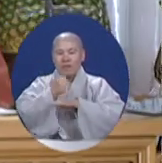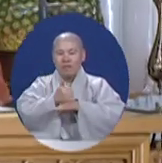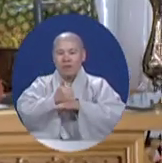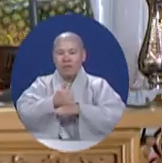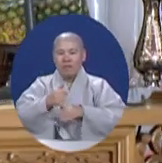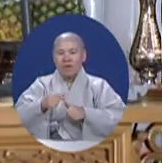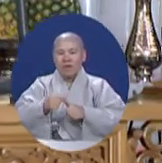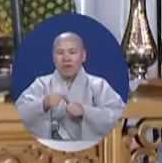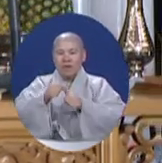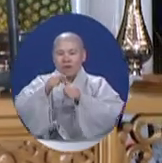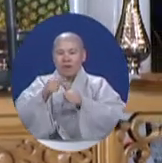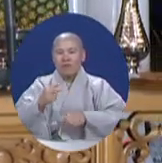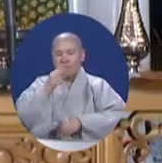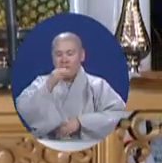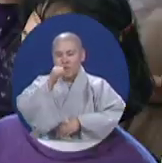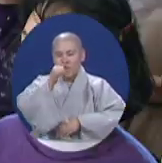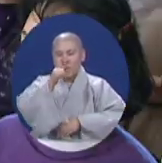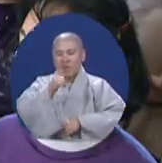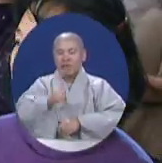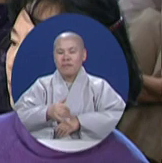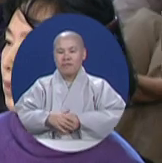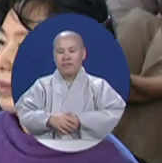제도 중생, 중생제도 하는 거.